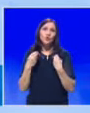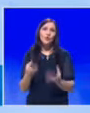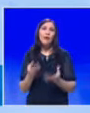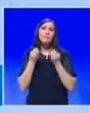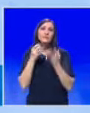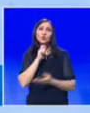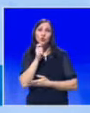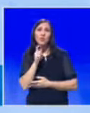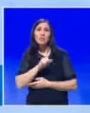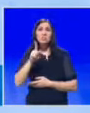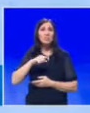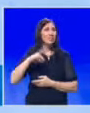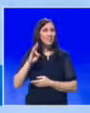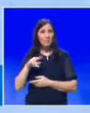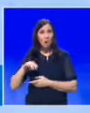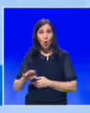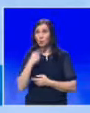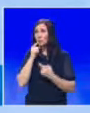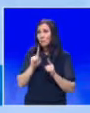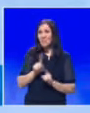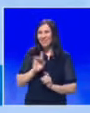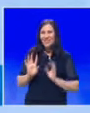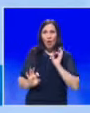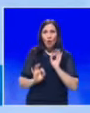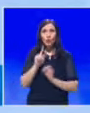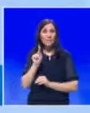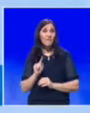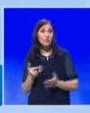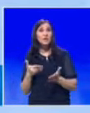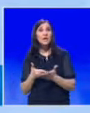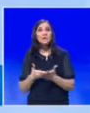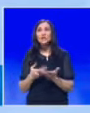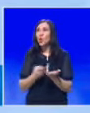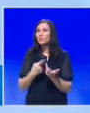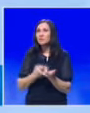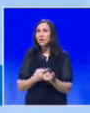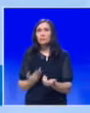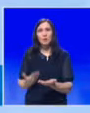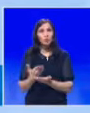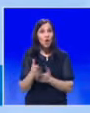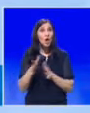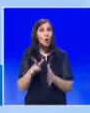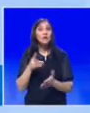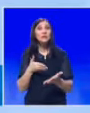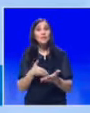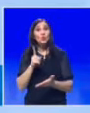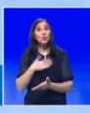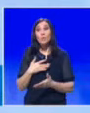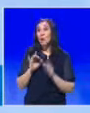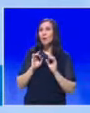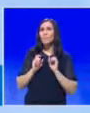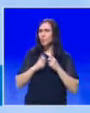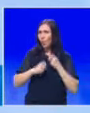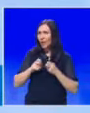на неправителствен сектор да зададат най-неудобните въпроси срещу всяка една номинация и хора, срещу които се намери информация, която е